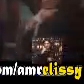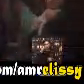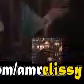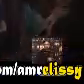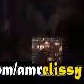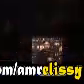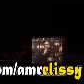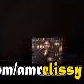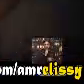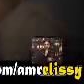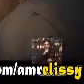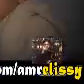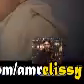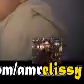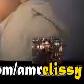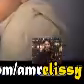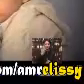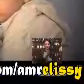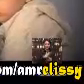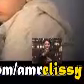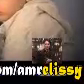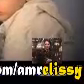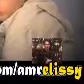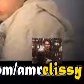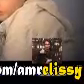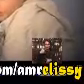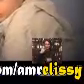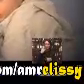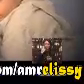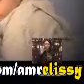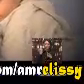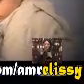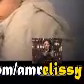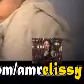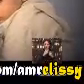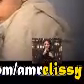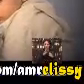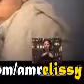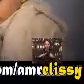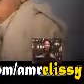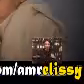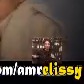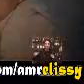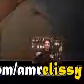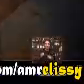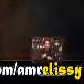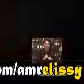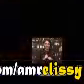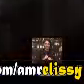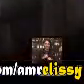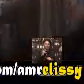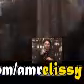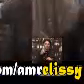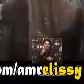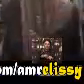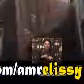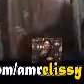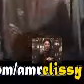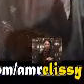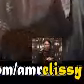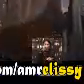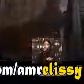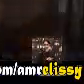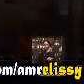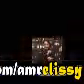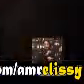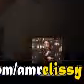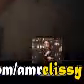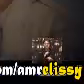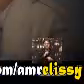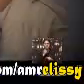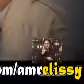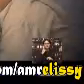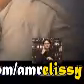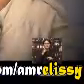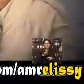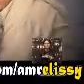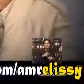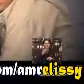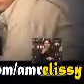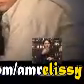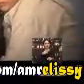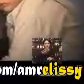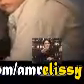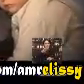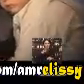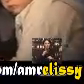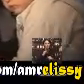الناس لاني كنا هنا توشكا يكشف على اطفالنا، لان اطفالنا هنا تعبانه جدا. فالحمد لله رب العالمين